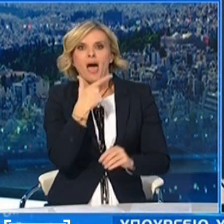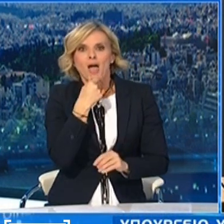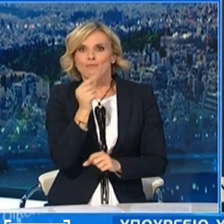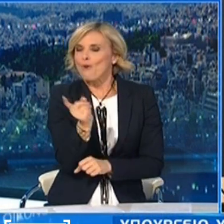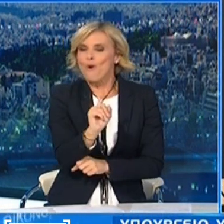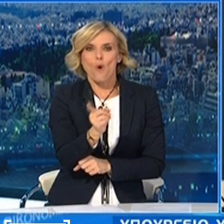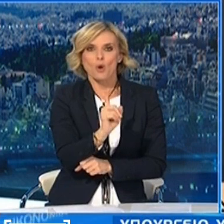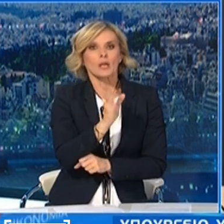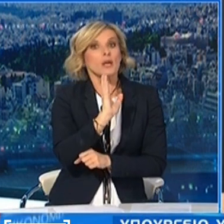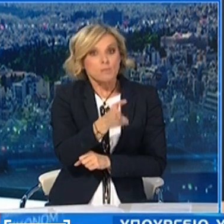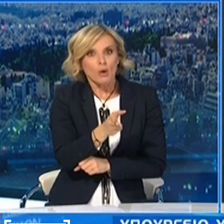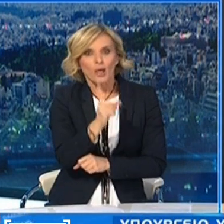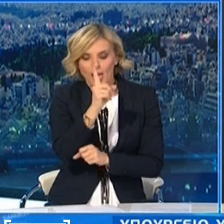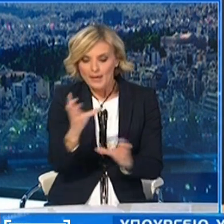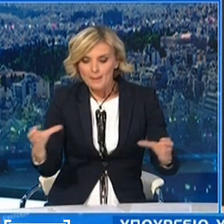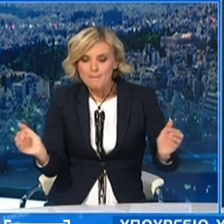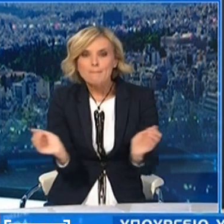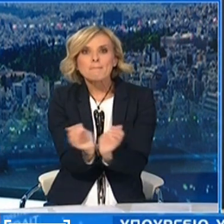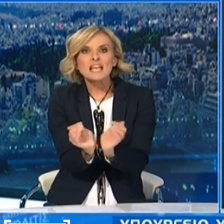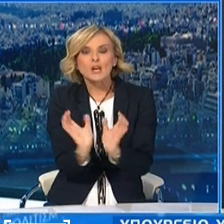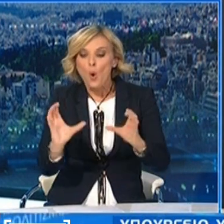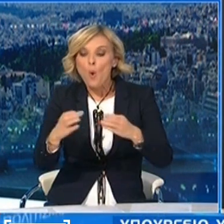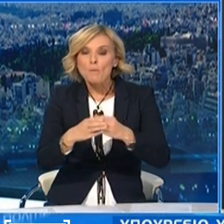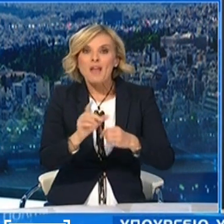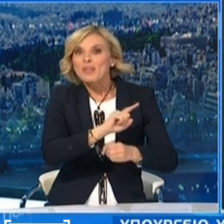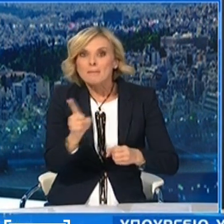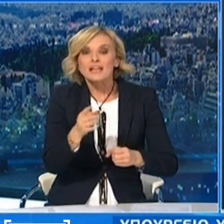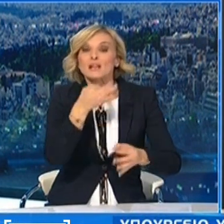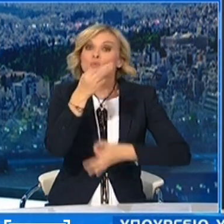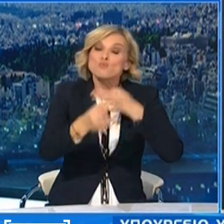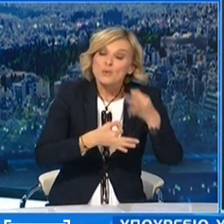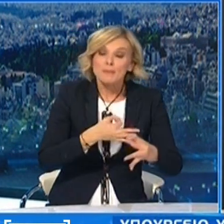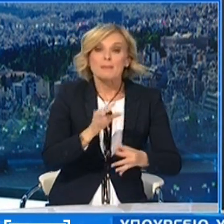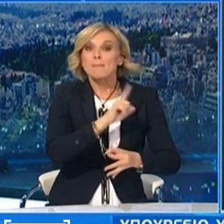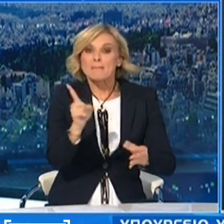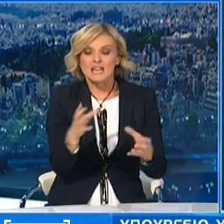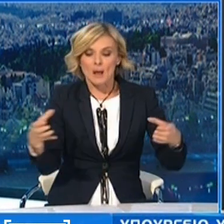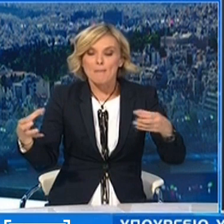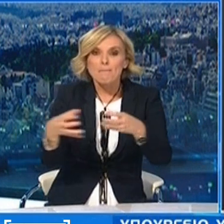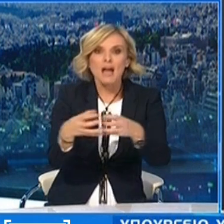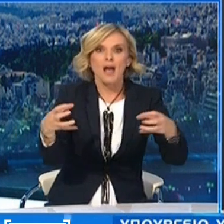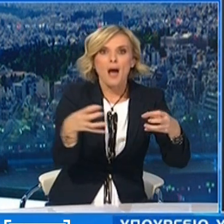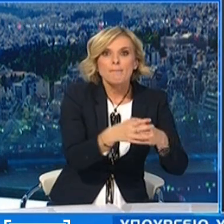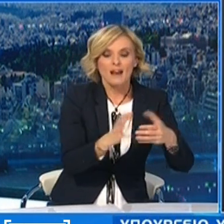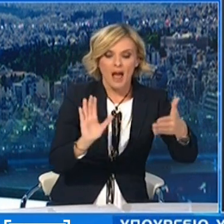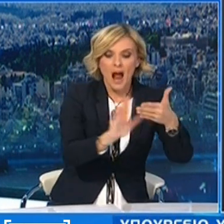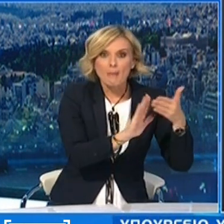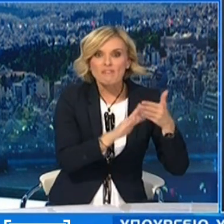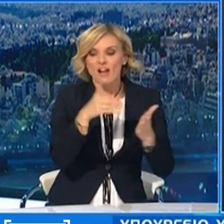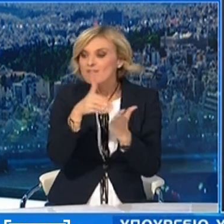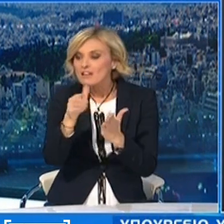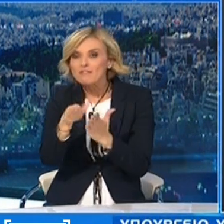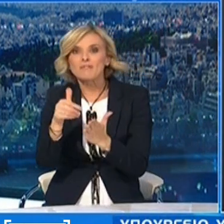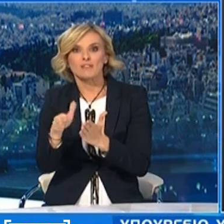δημιουργηθούν εστίες υπερμετάδοσης. Και αυτό προσπαθούμε από την πρώτη στιγμή μέσω της ιχνηλάτησης να στεγανοποιήσουμε αυτούς τους μικρούς κύκλους που